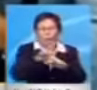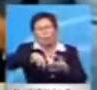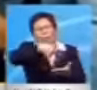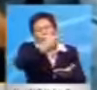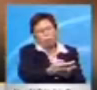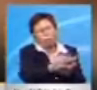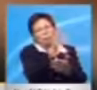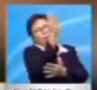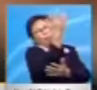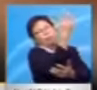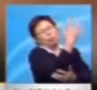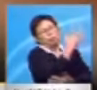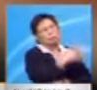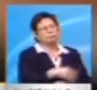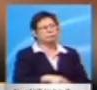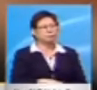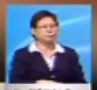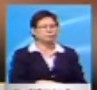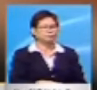sebatang